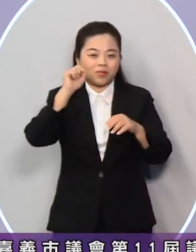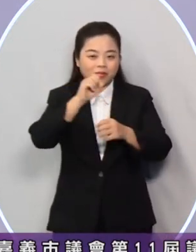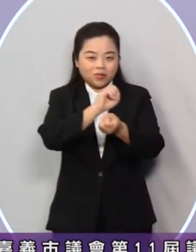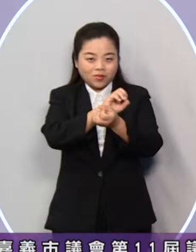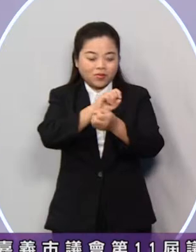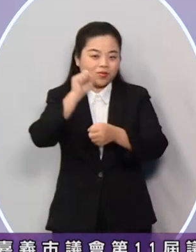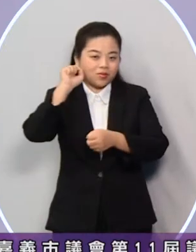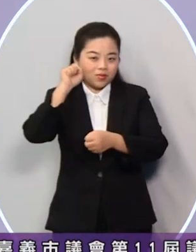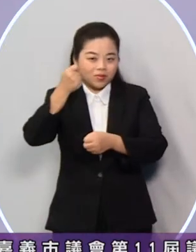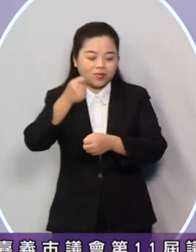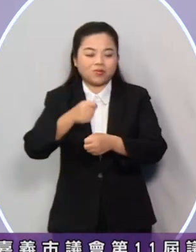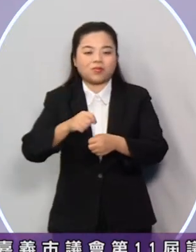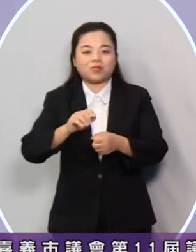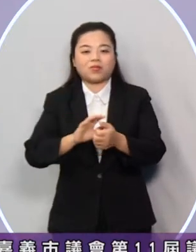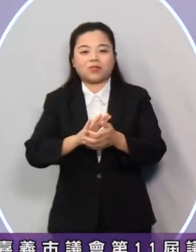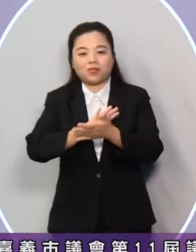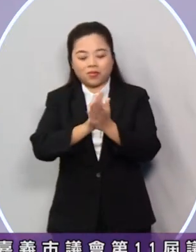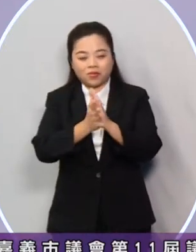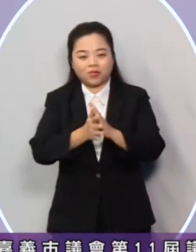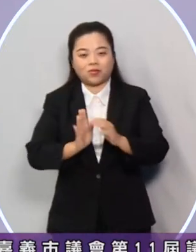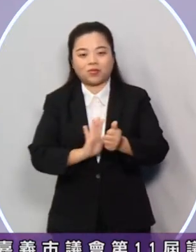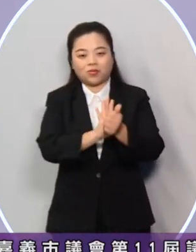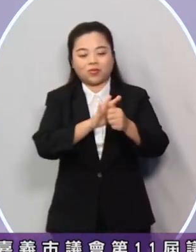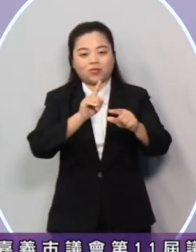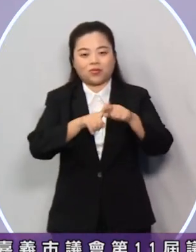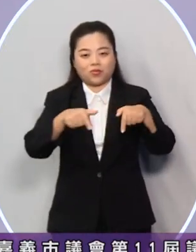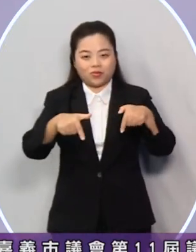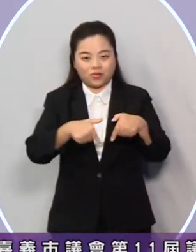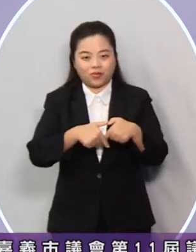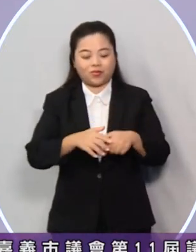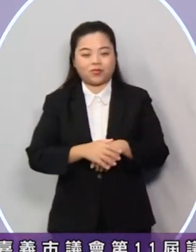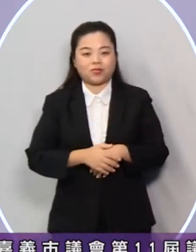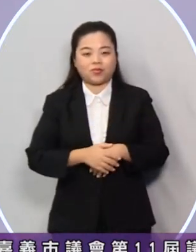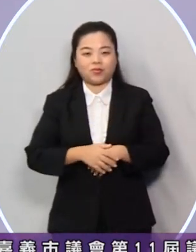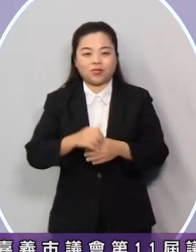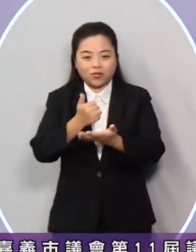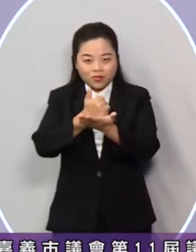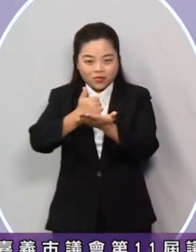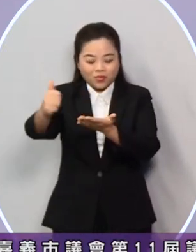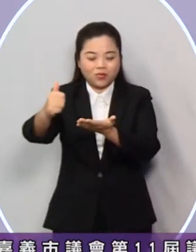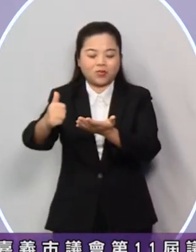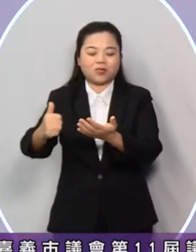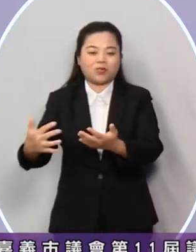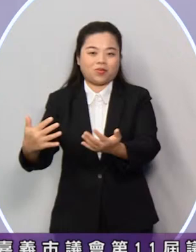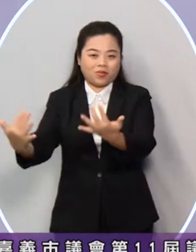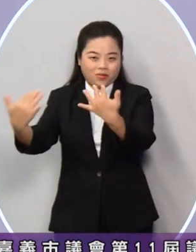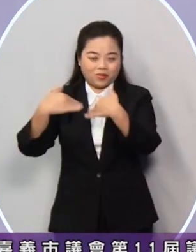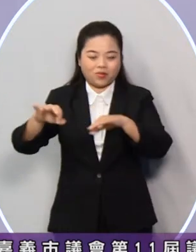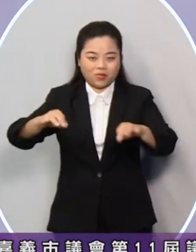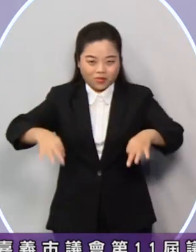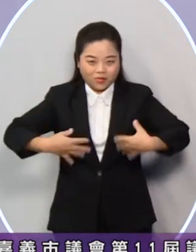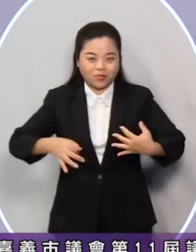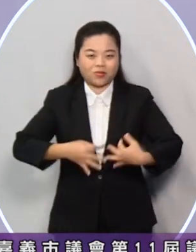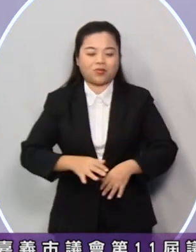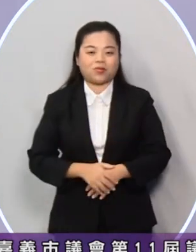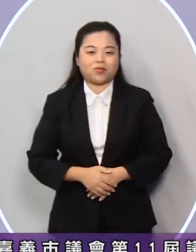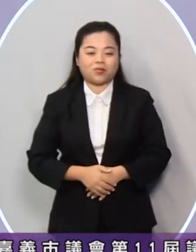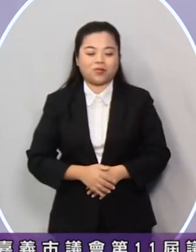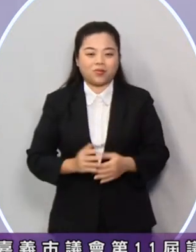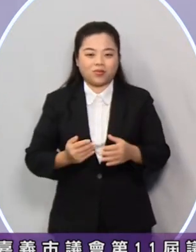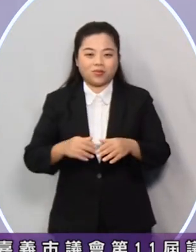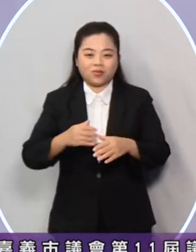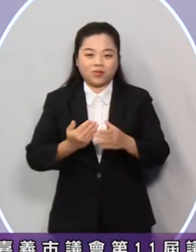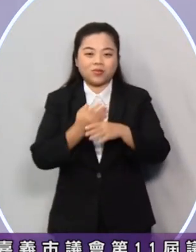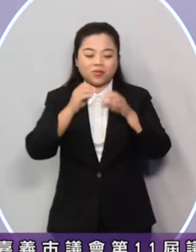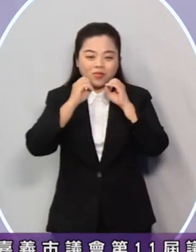该不留余力的成为推广中心，货出了去，人进的来，嘉义发大财。产品能够推广出